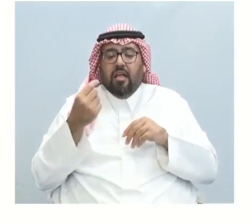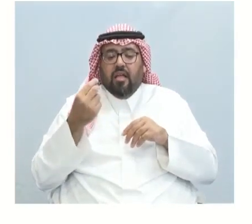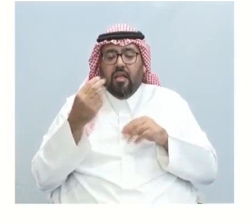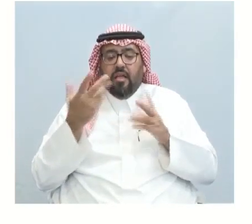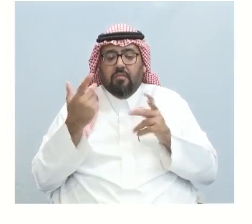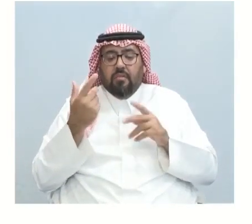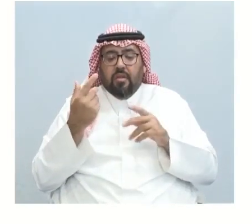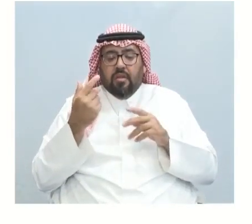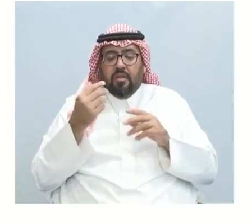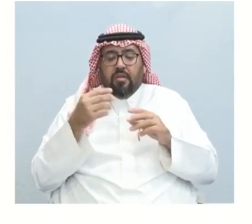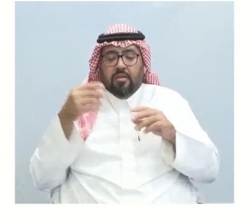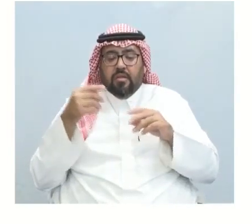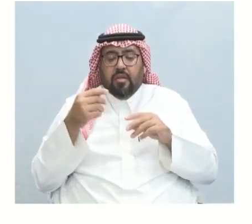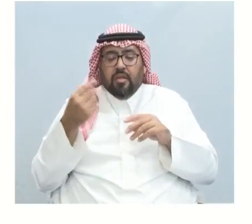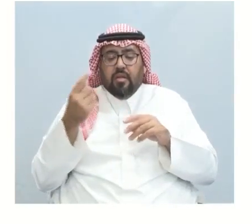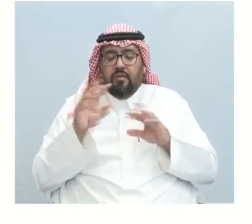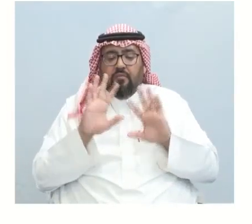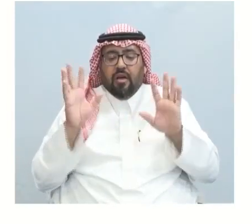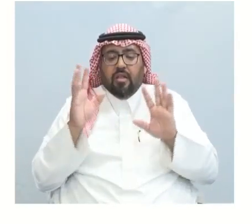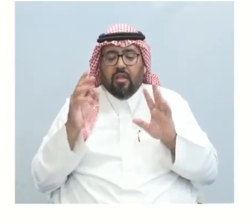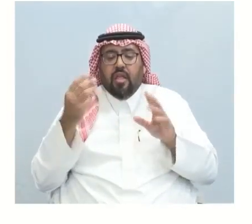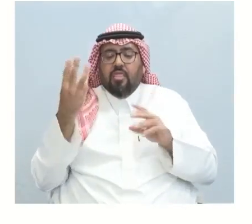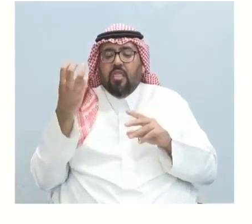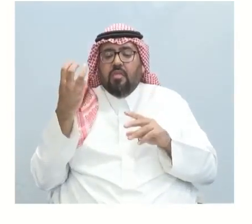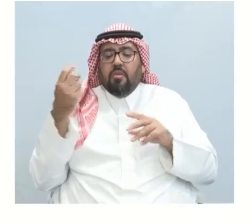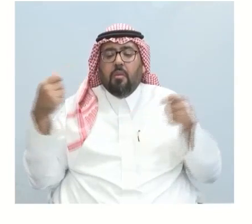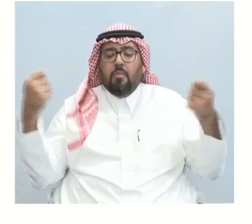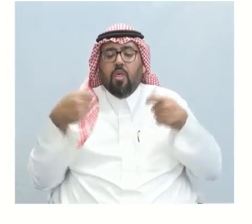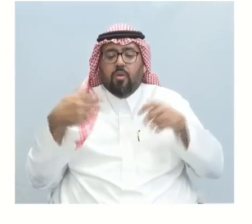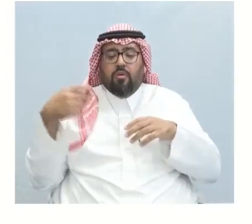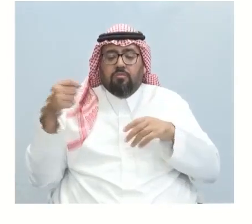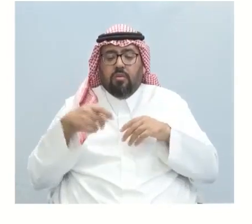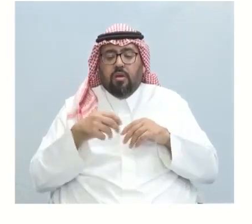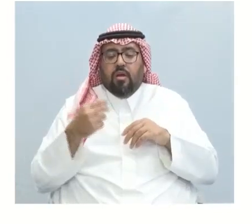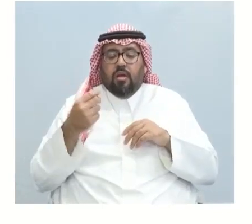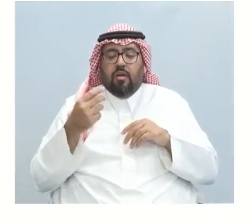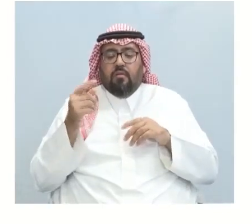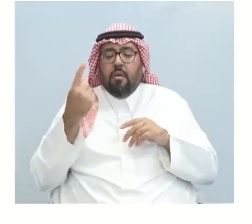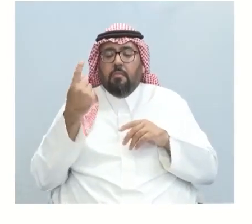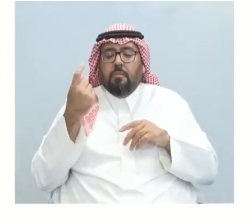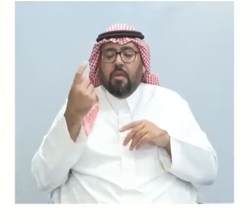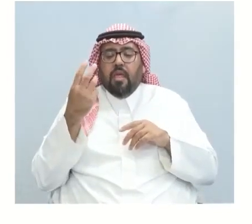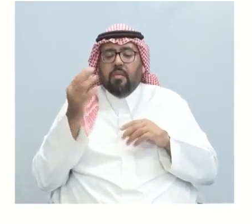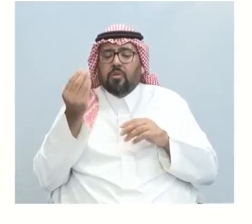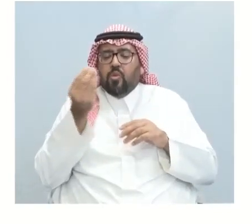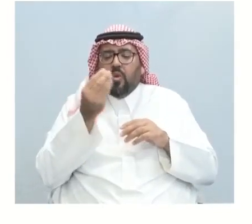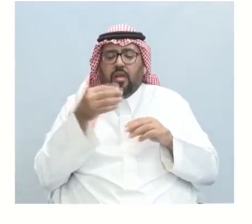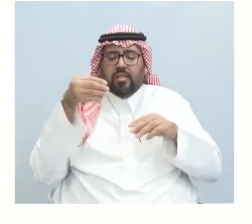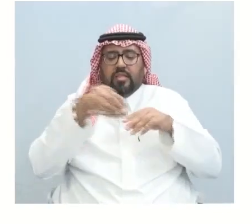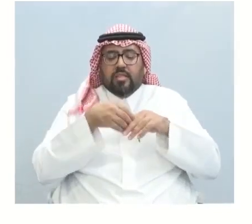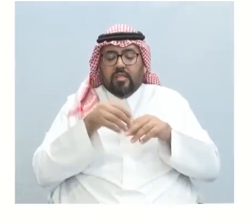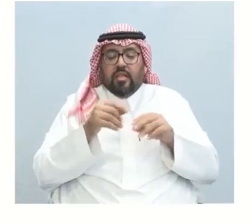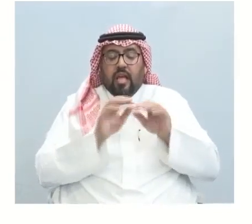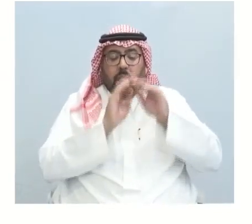البويضه اذا كنا متفقين نحن في درسنا الماضي ان الذكور تنتج ملايين الحيوانات المنويه تستطيع انتاج او حتى الانابيب المنويه على مستوى